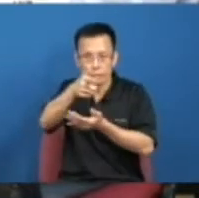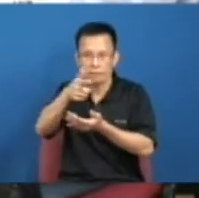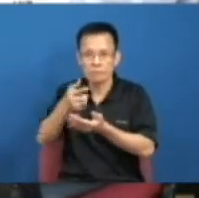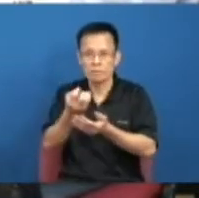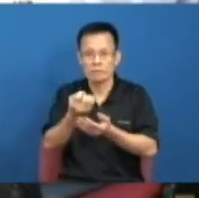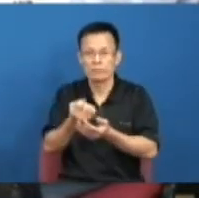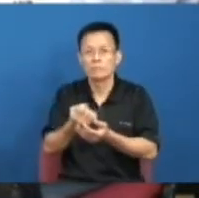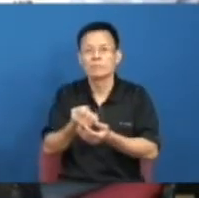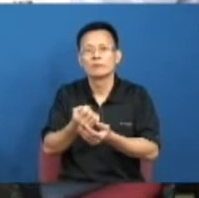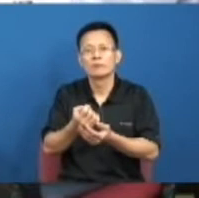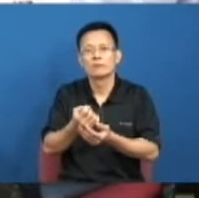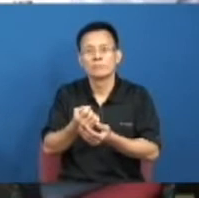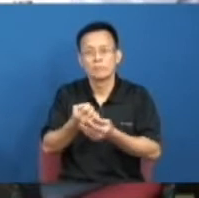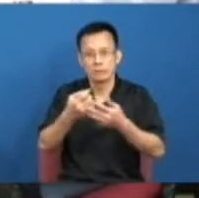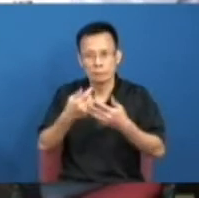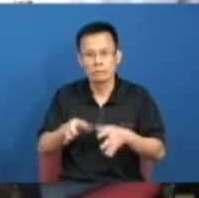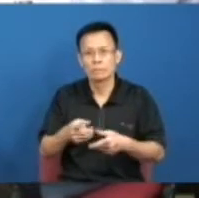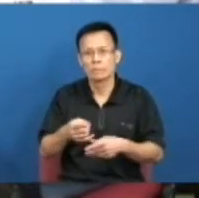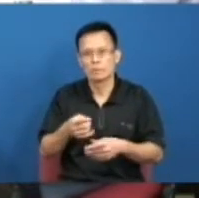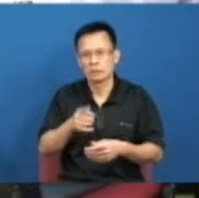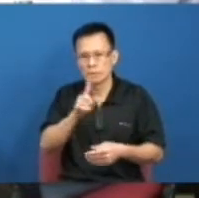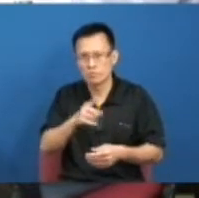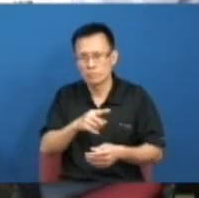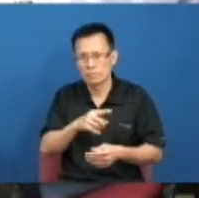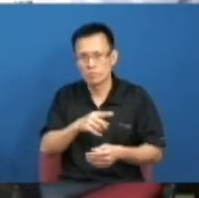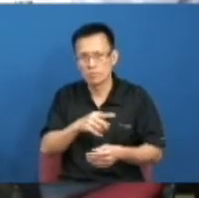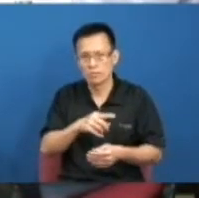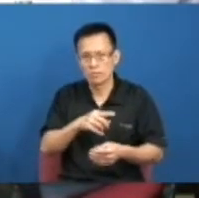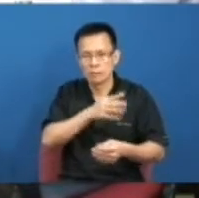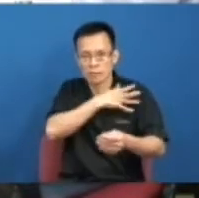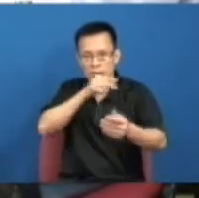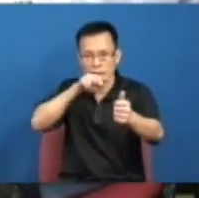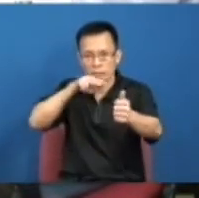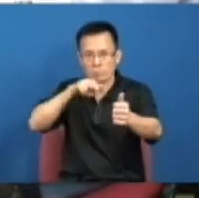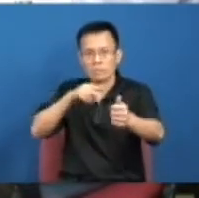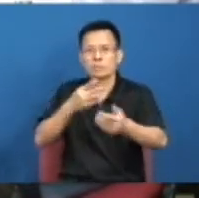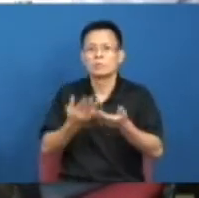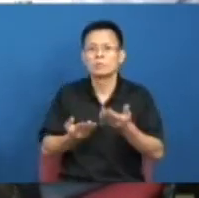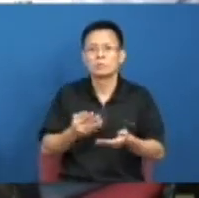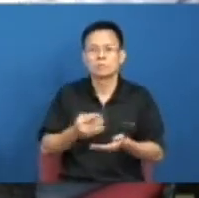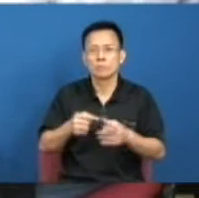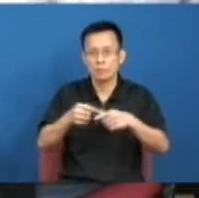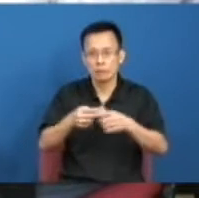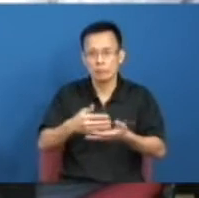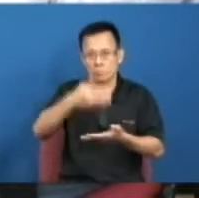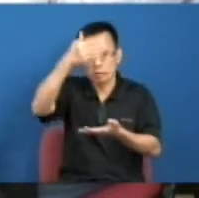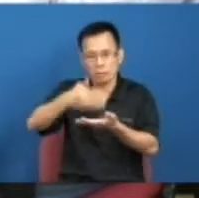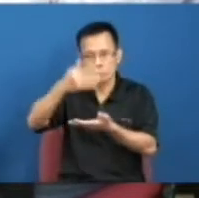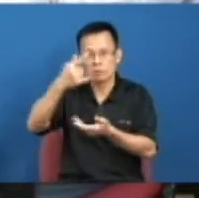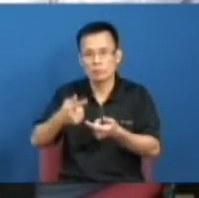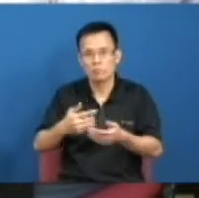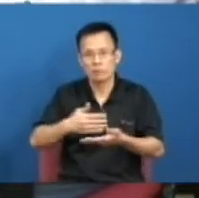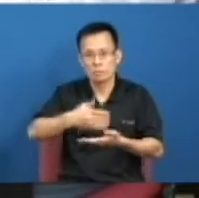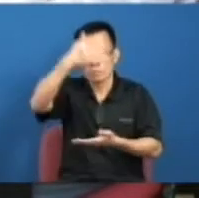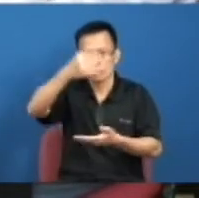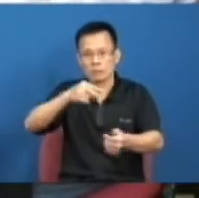程之後，你點樣去監管咧？就涉及即係我哋都屋苑誒啲無論係物業管理嗰方面